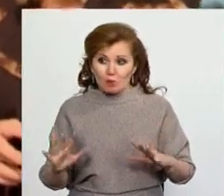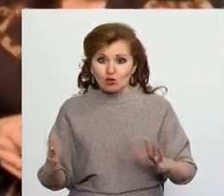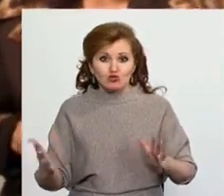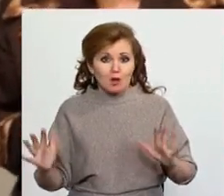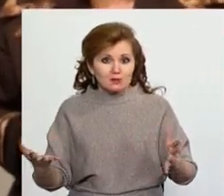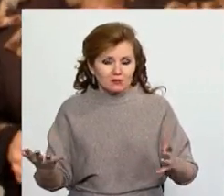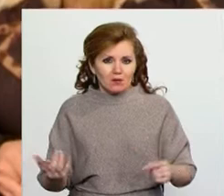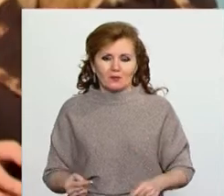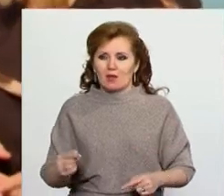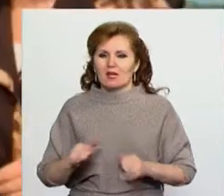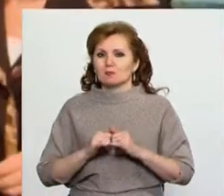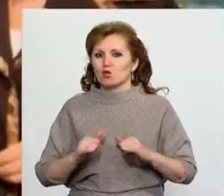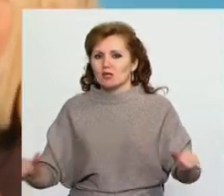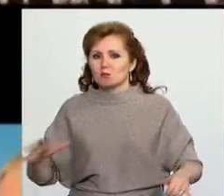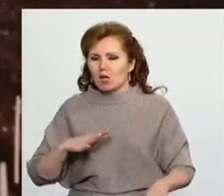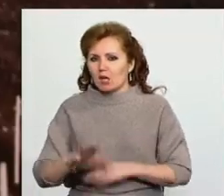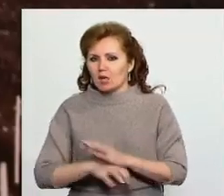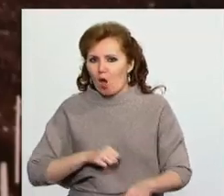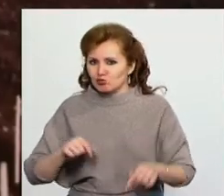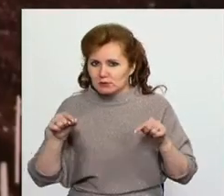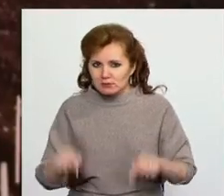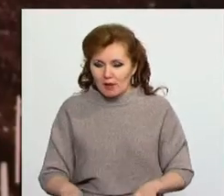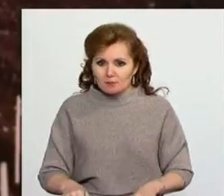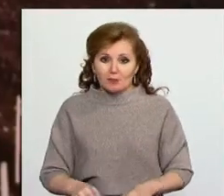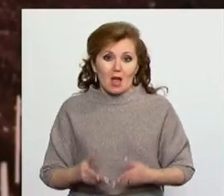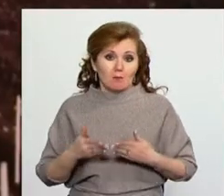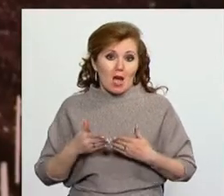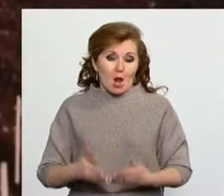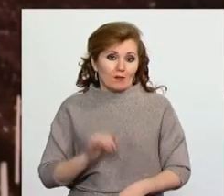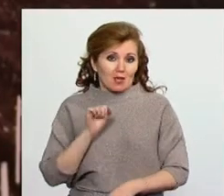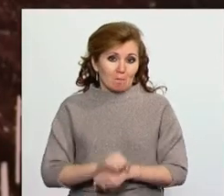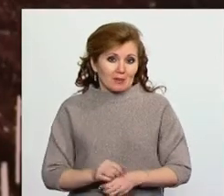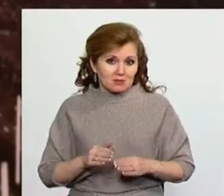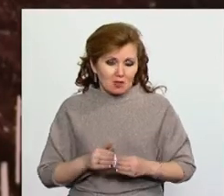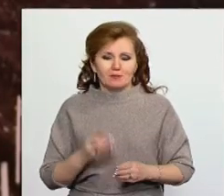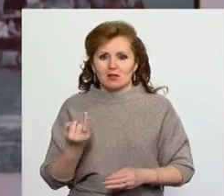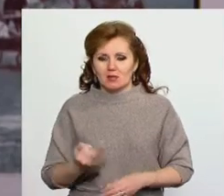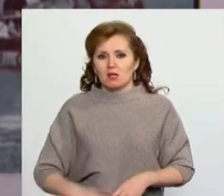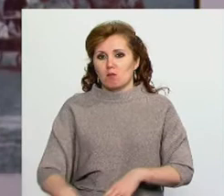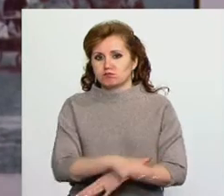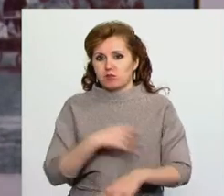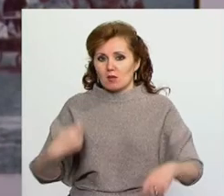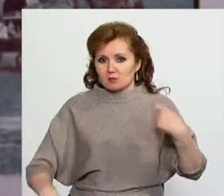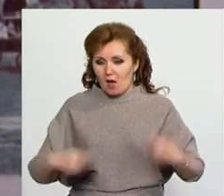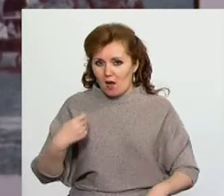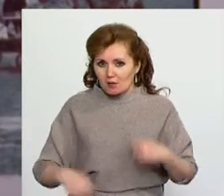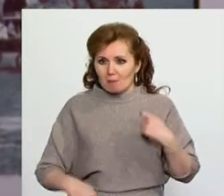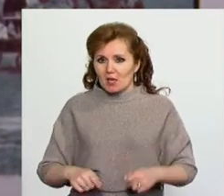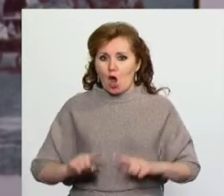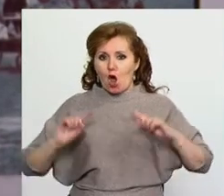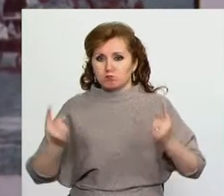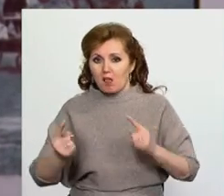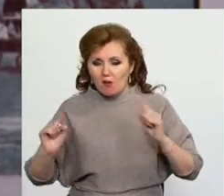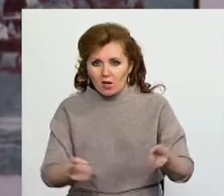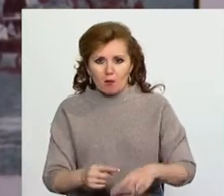происшествия, распространены были кражи. На пароходных пристанях и на Сарапульском базаре возле обжорок при облавах порой